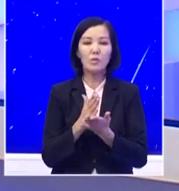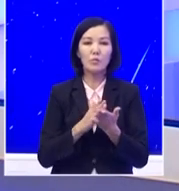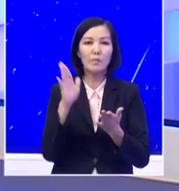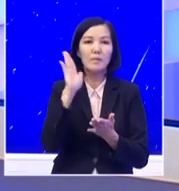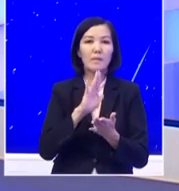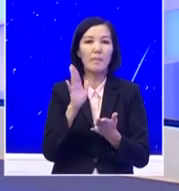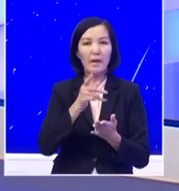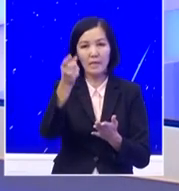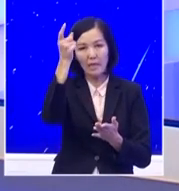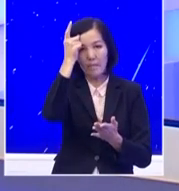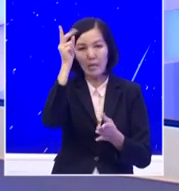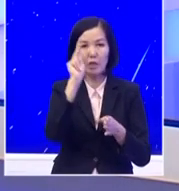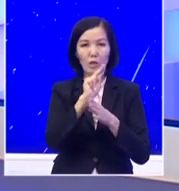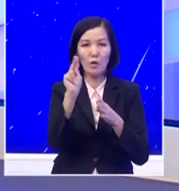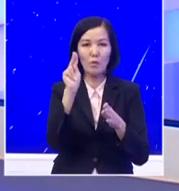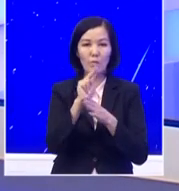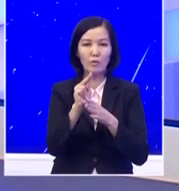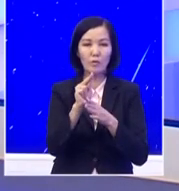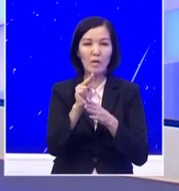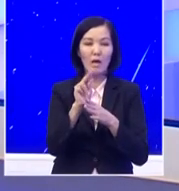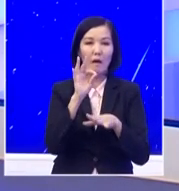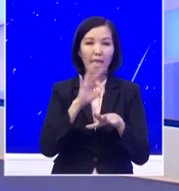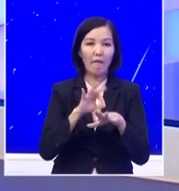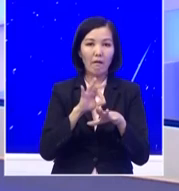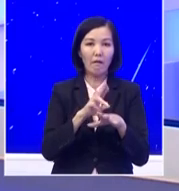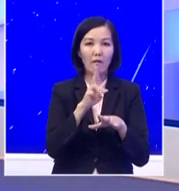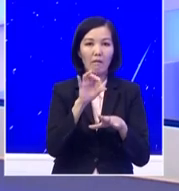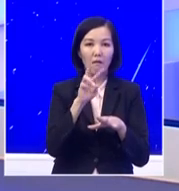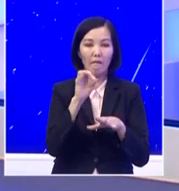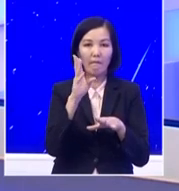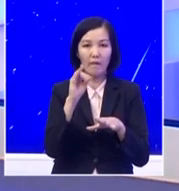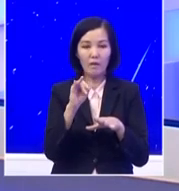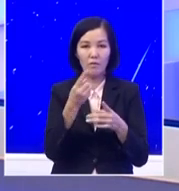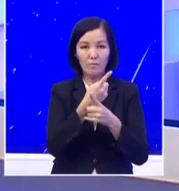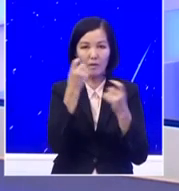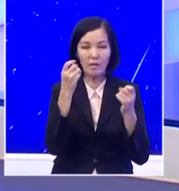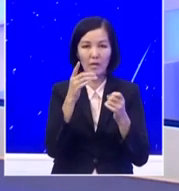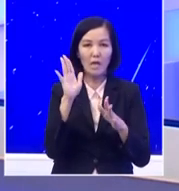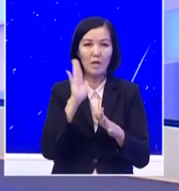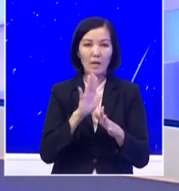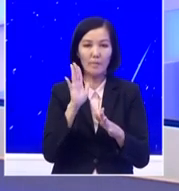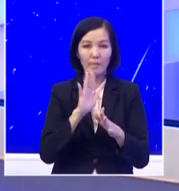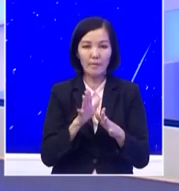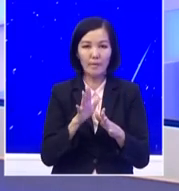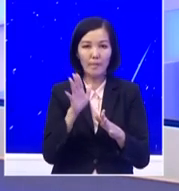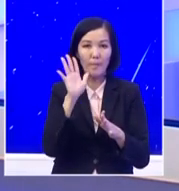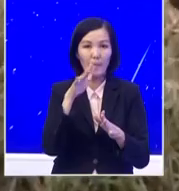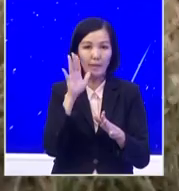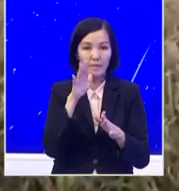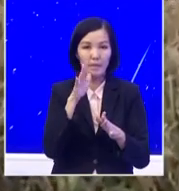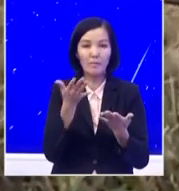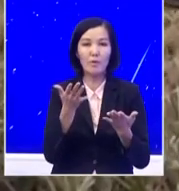Служебных собак в Германии научат выявлять коронавирус, передает Евроньюз. То, что четвероногие друзья могут по запаху